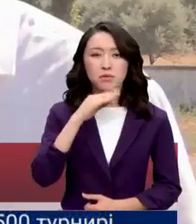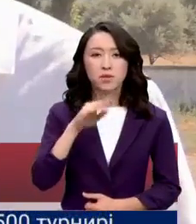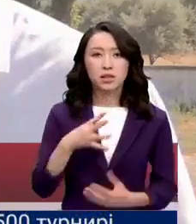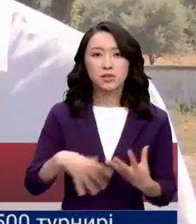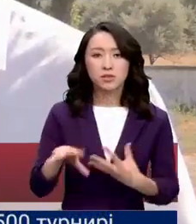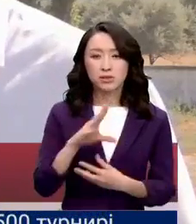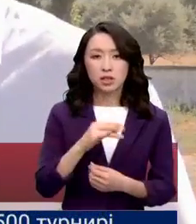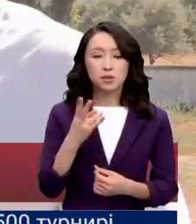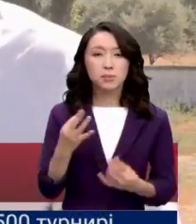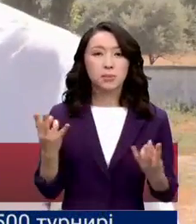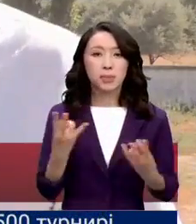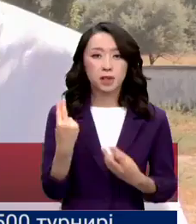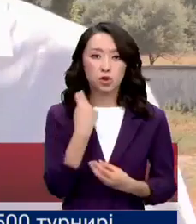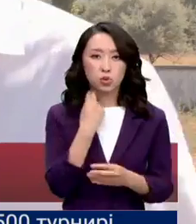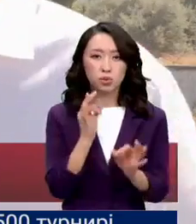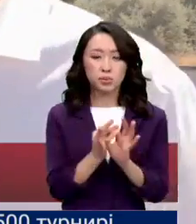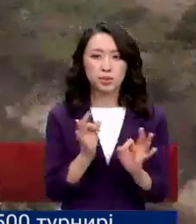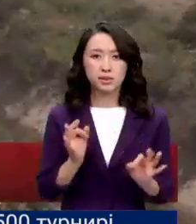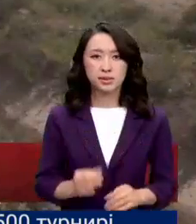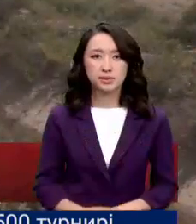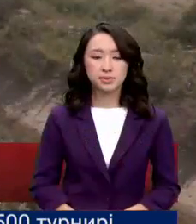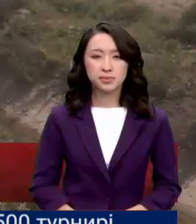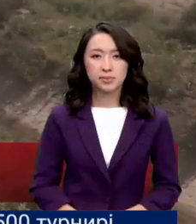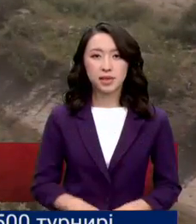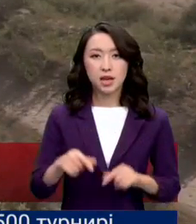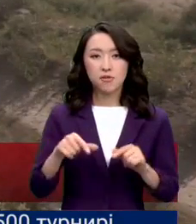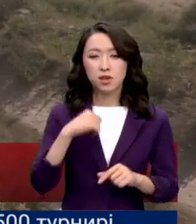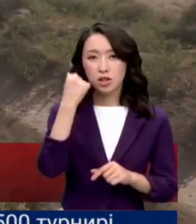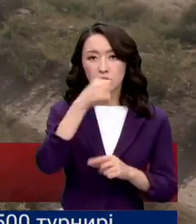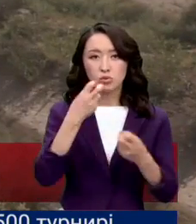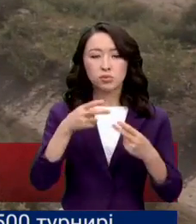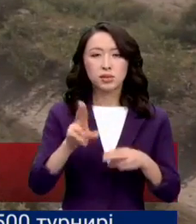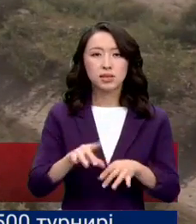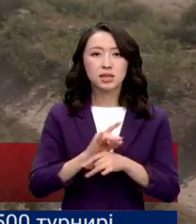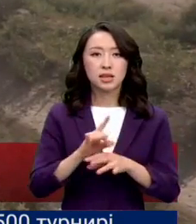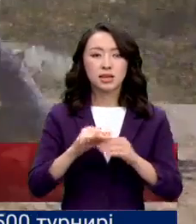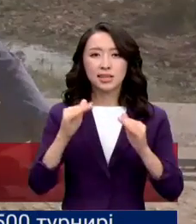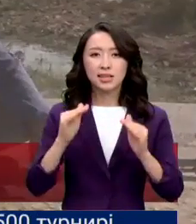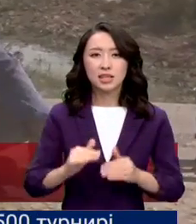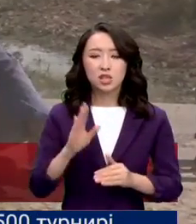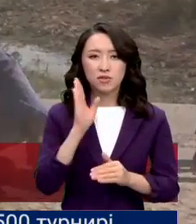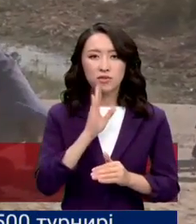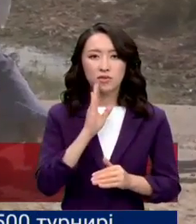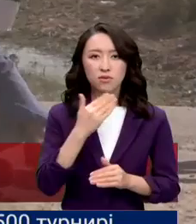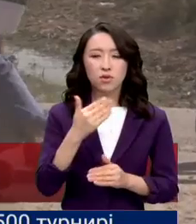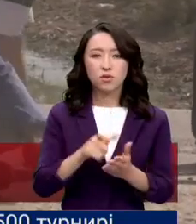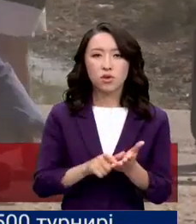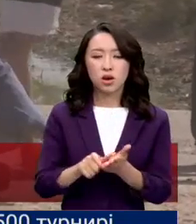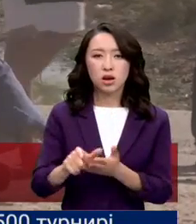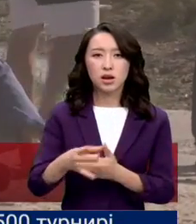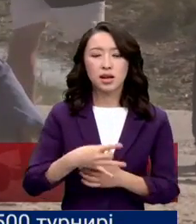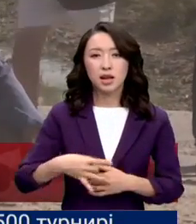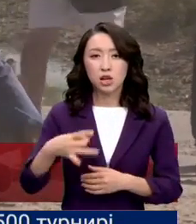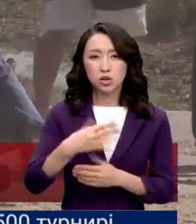всем. Но нужно погасить долг. К слову, в этом году специалисты отмечают низкий уровень воды в магистральных каналах района.